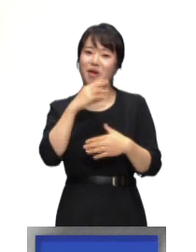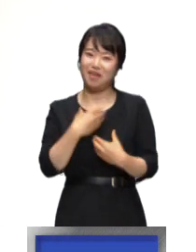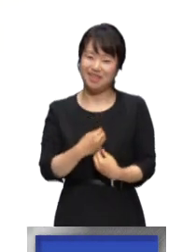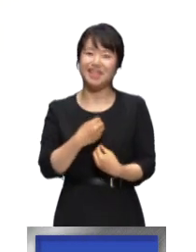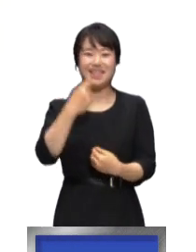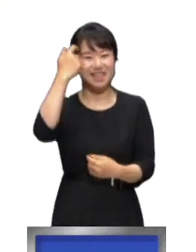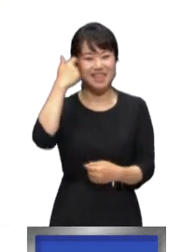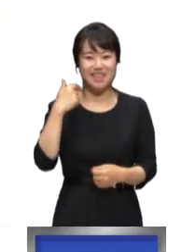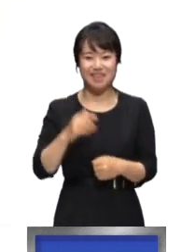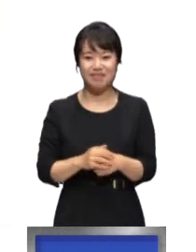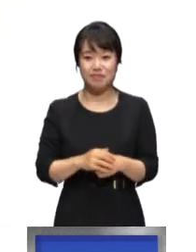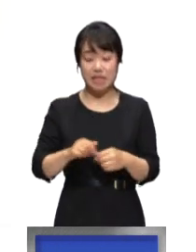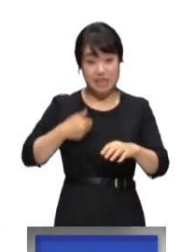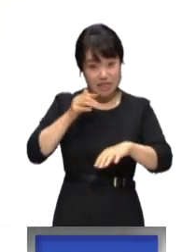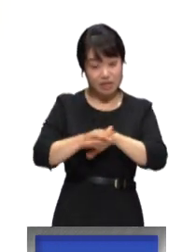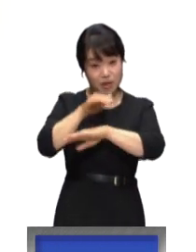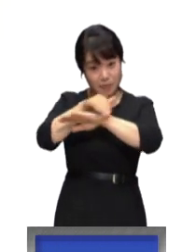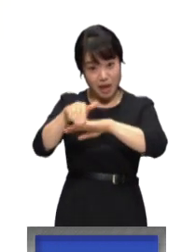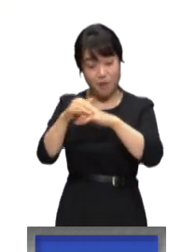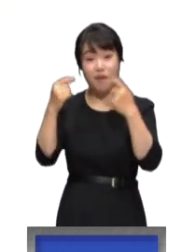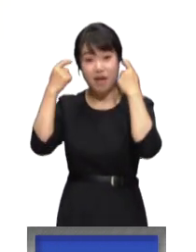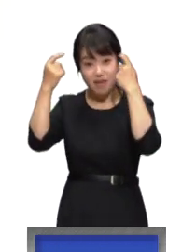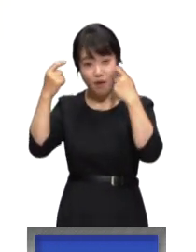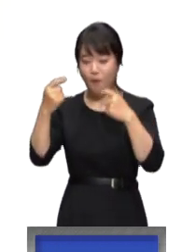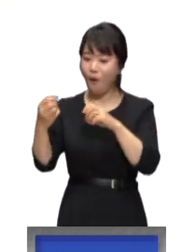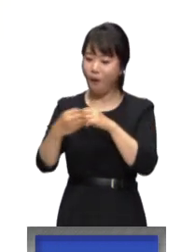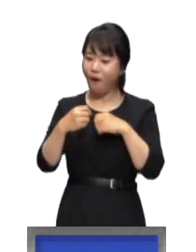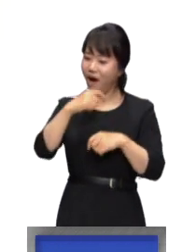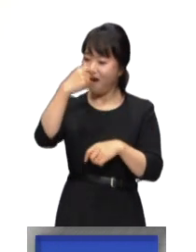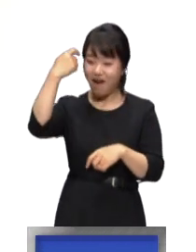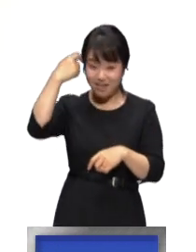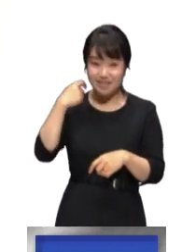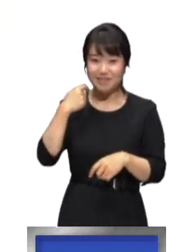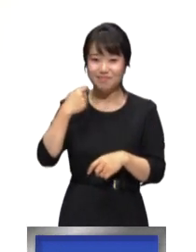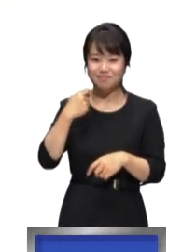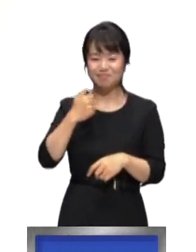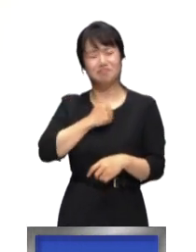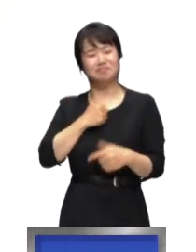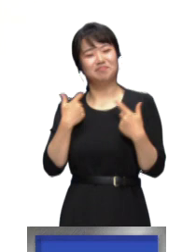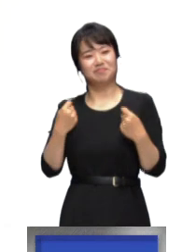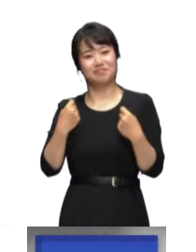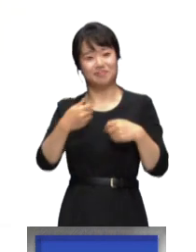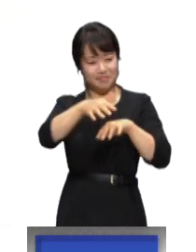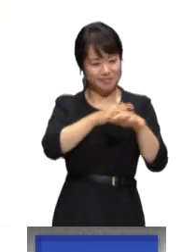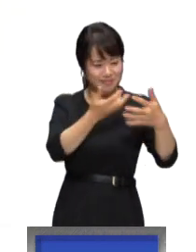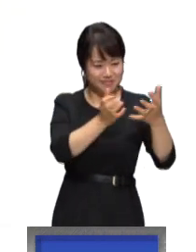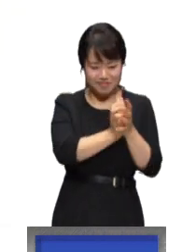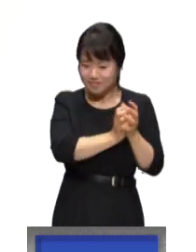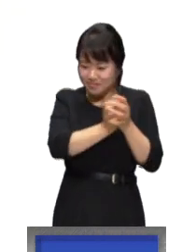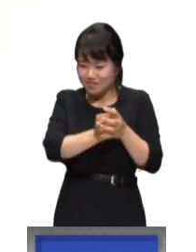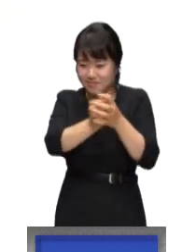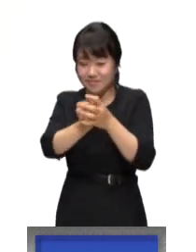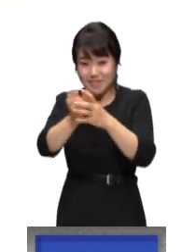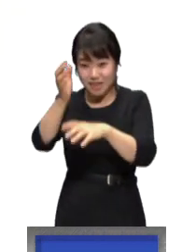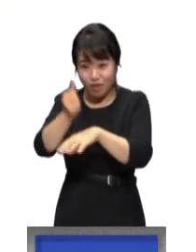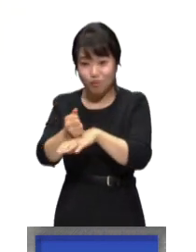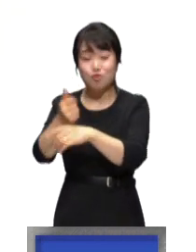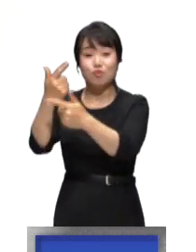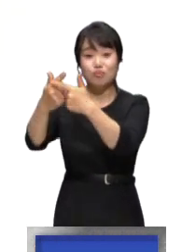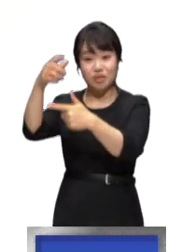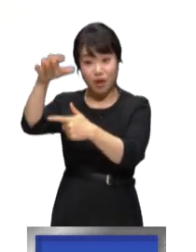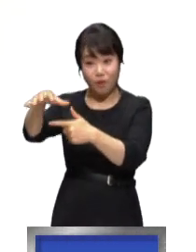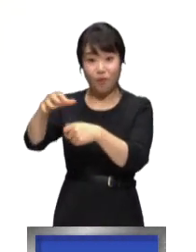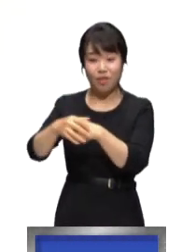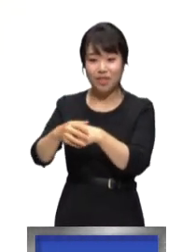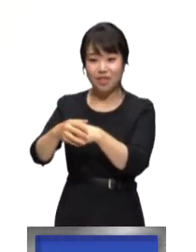같아요. 내가 직접 계획한 여행이라는 것에서 의미가 있었고 또 모드먼이랑 이렇게 하다 보니까 일단 부산이란 곳에